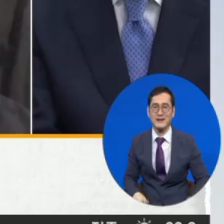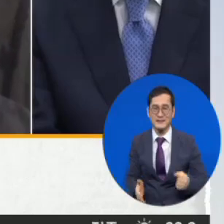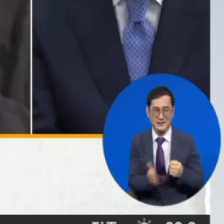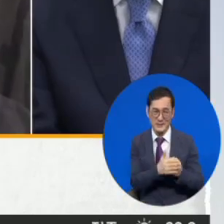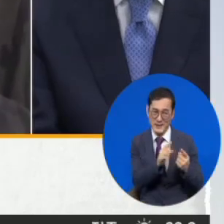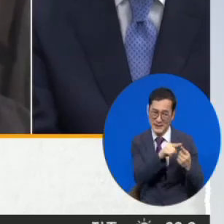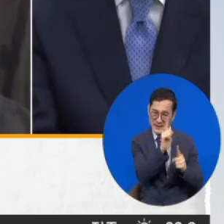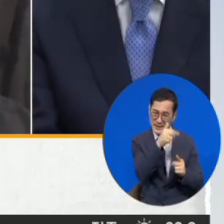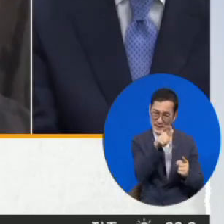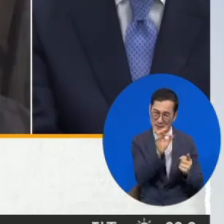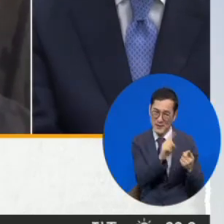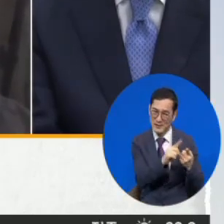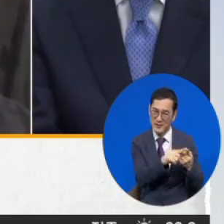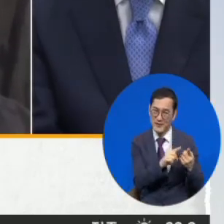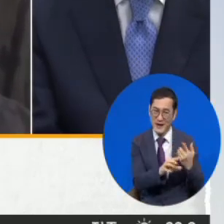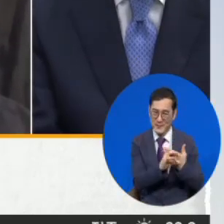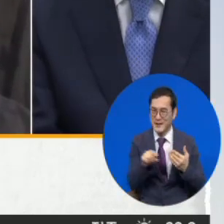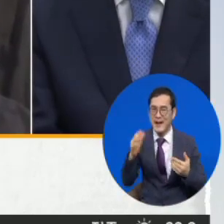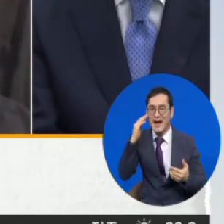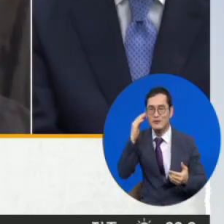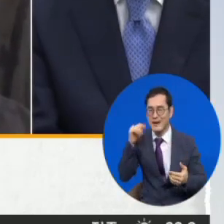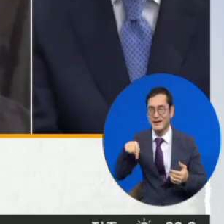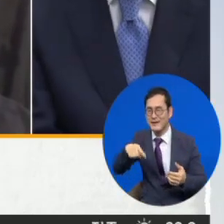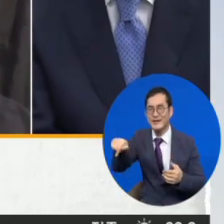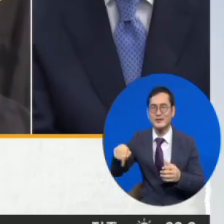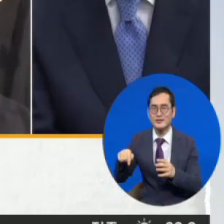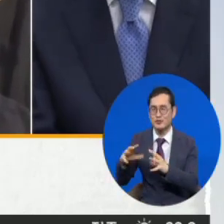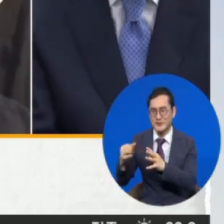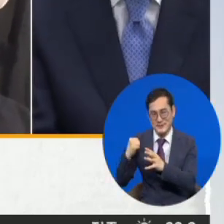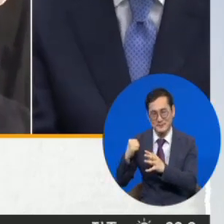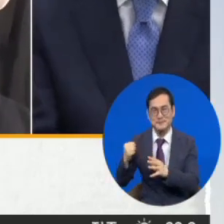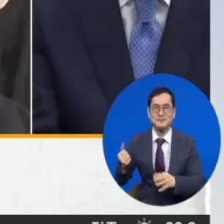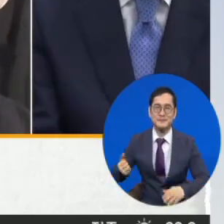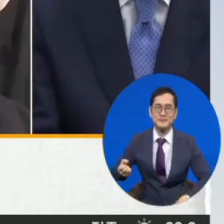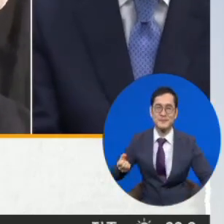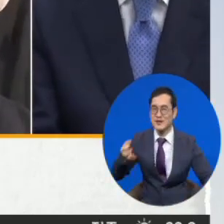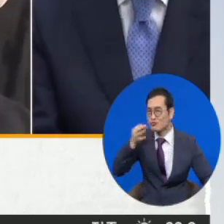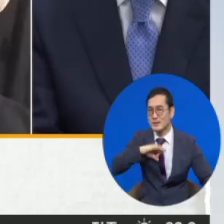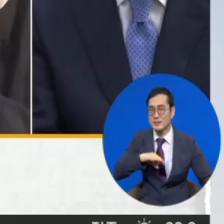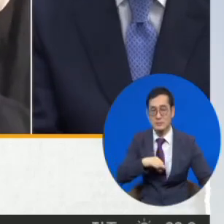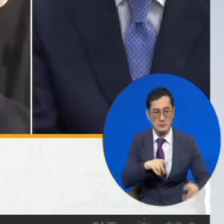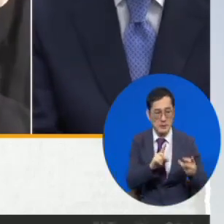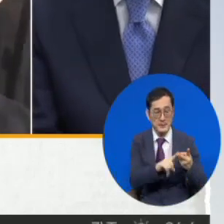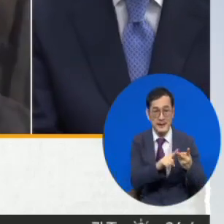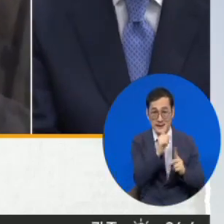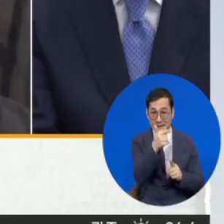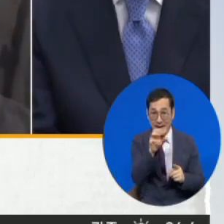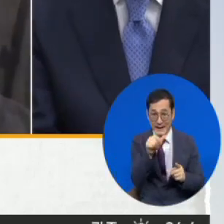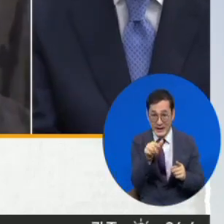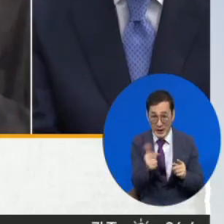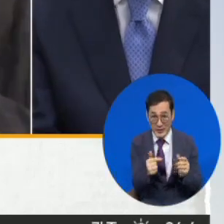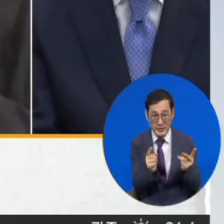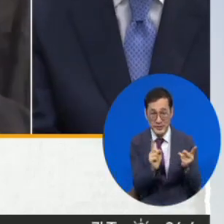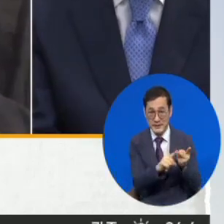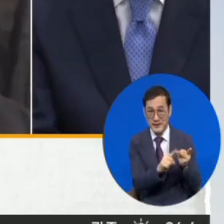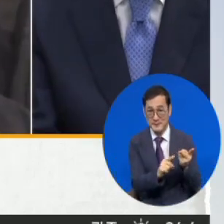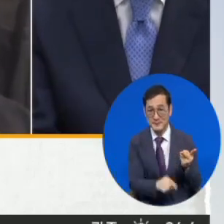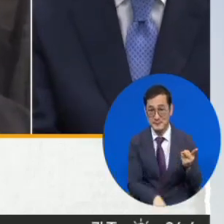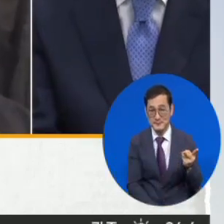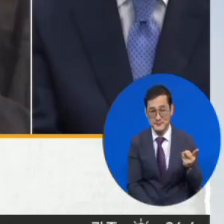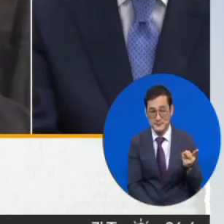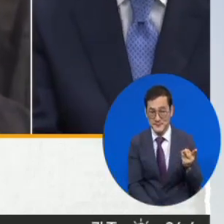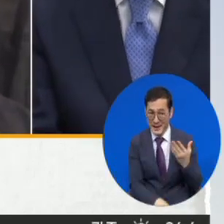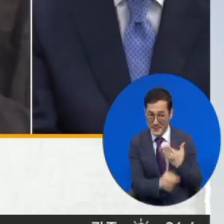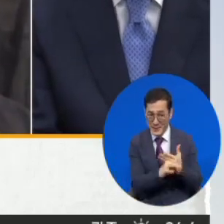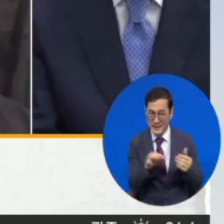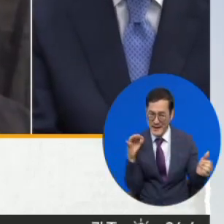있고요. 이낙연 대표가 1위 주자가 되면 호남이 뭉치고 더 커지는 것 아니냐, 원팀이 되는 것 아니냐, 이런 장점을 얘기하는 분들도